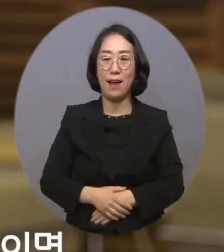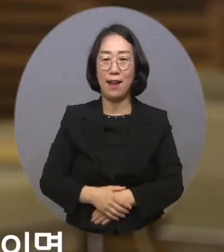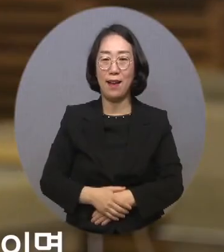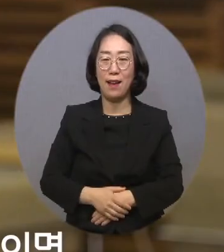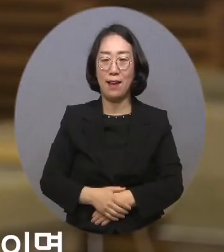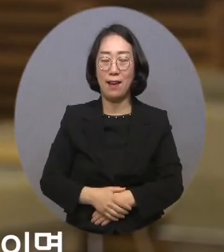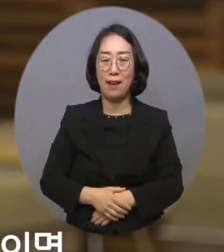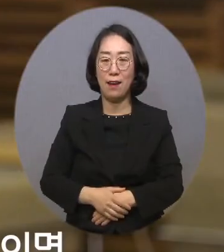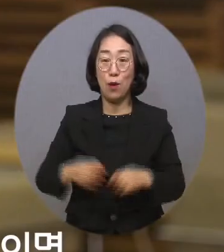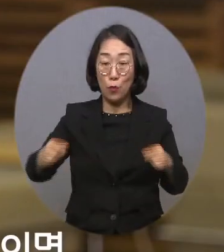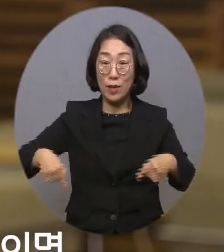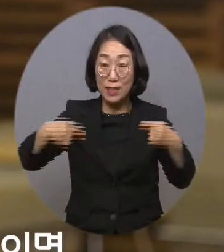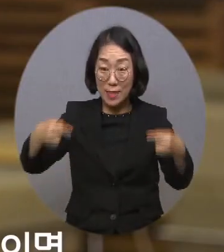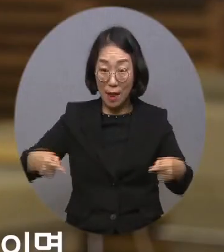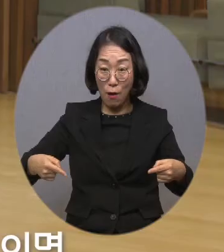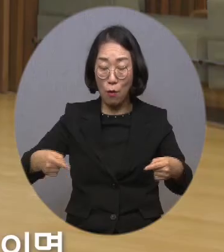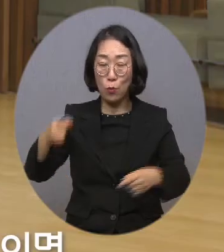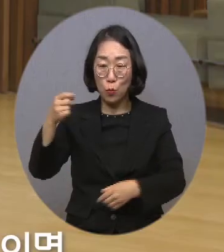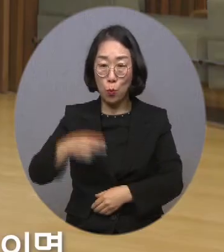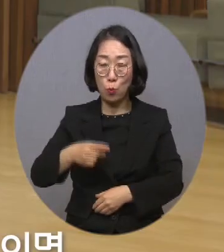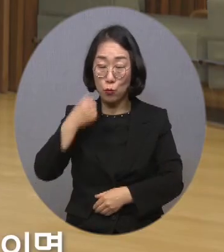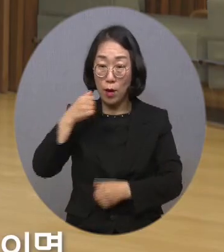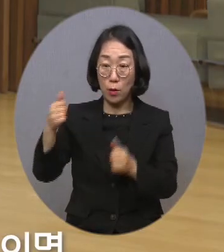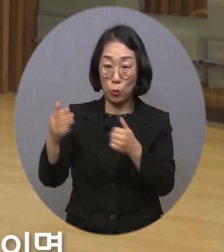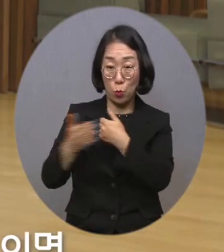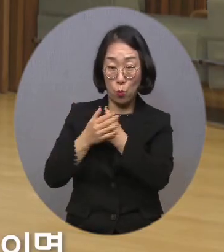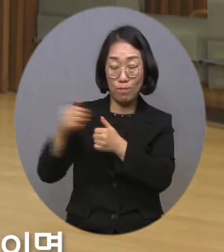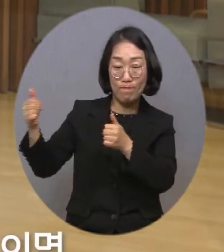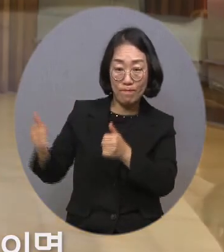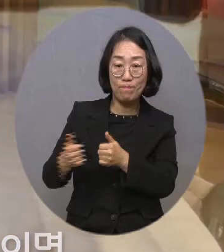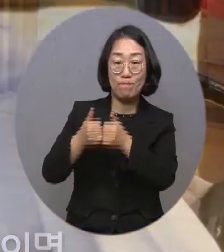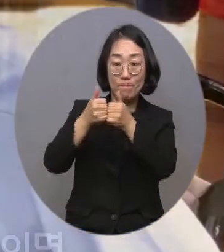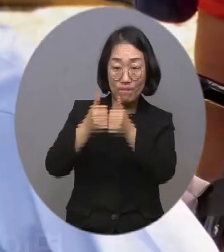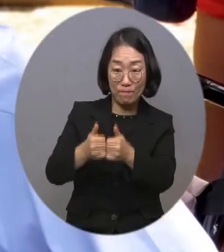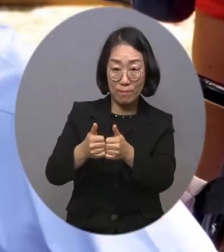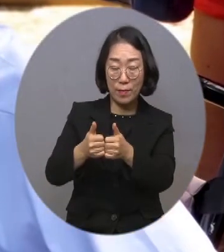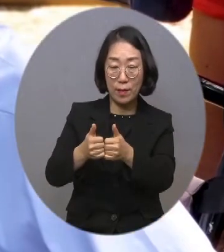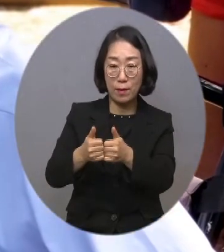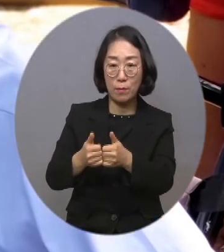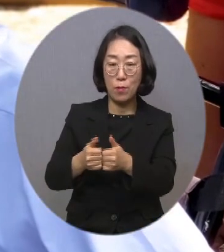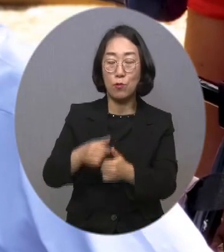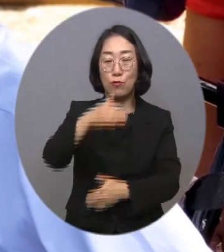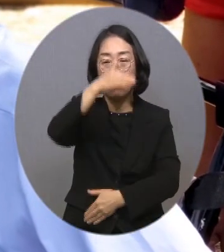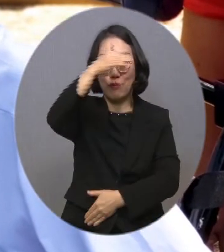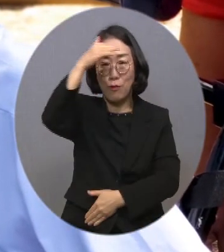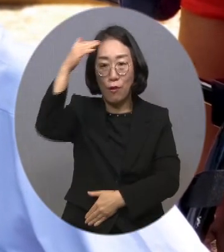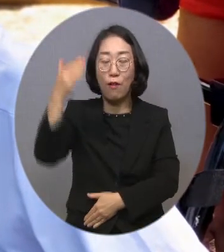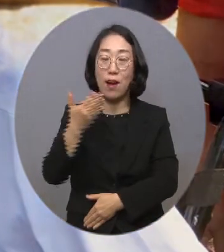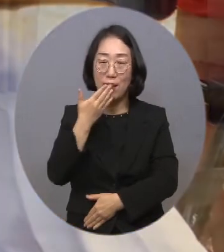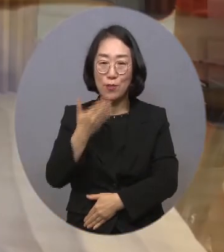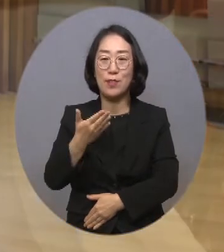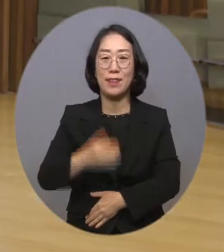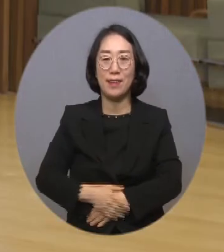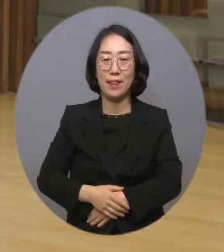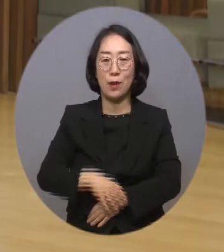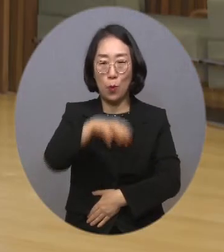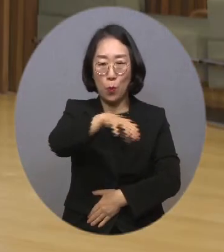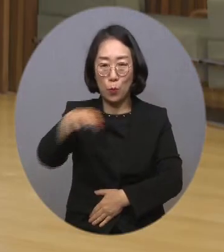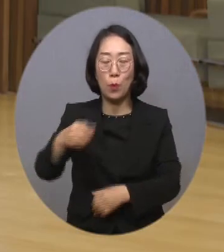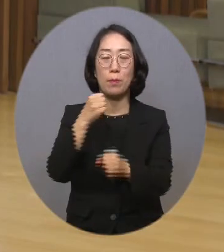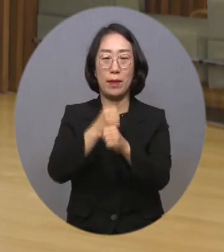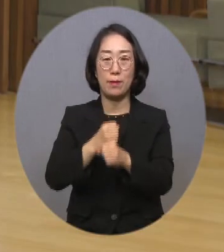있습니다. 휠체어를 이용할 정도 또는 보조인이 부축을 할 정도이면은 국립공원의 자연을 즐길 수가 있습니다. 저희가